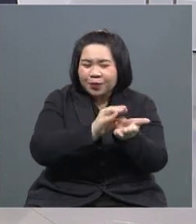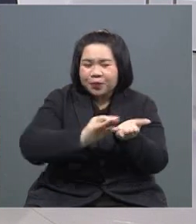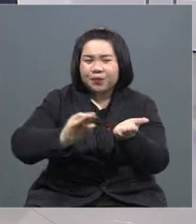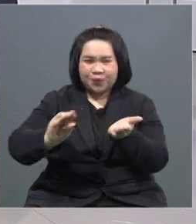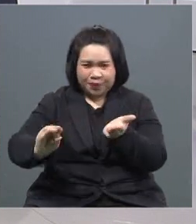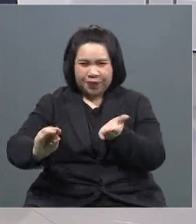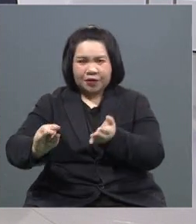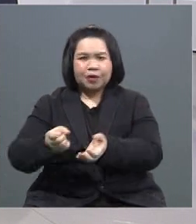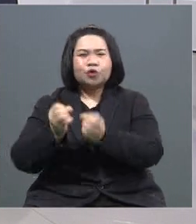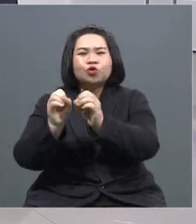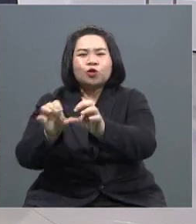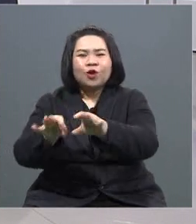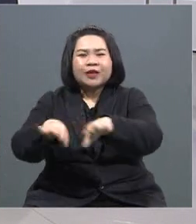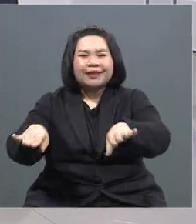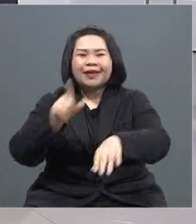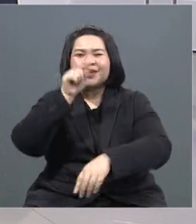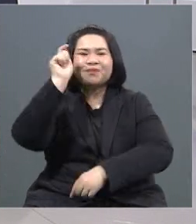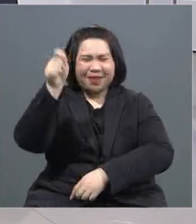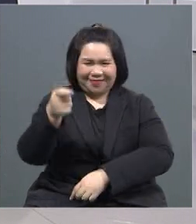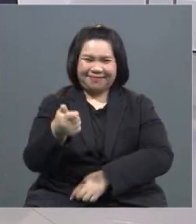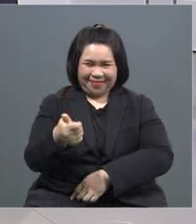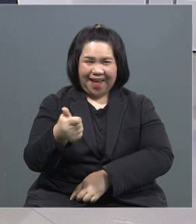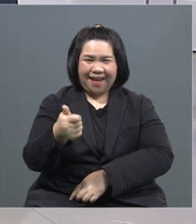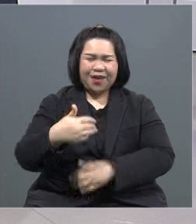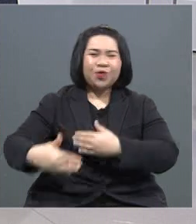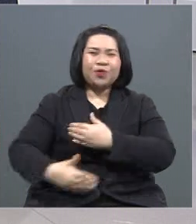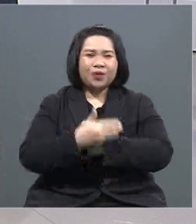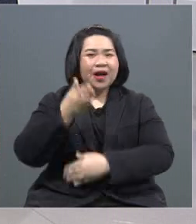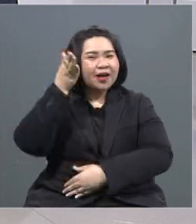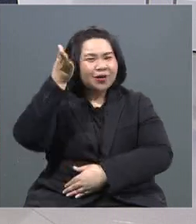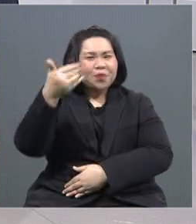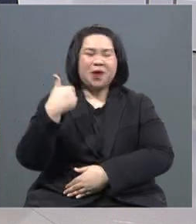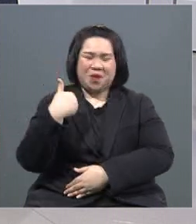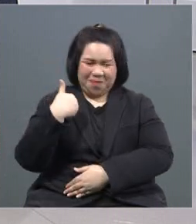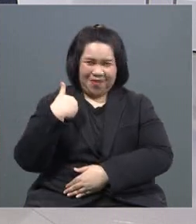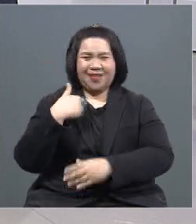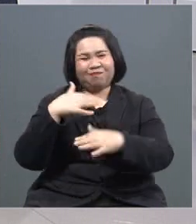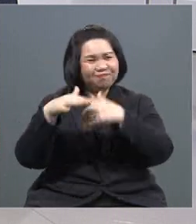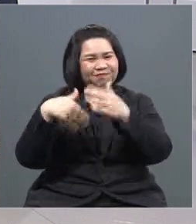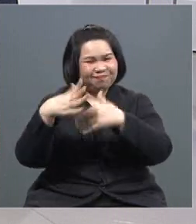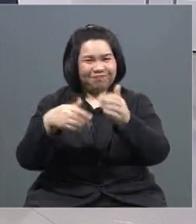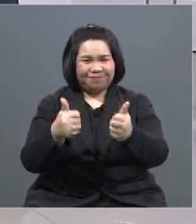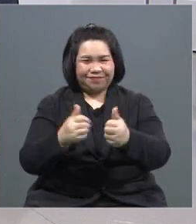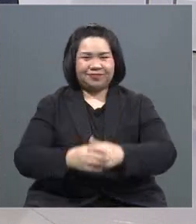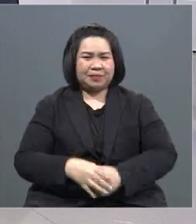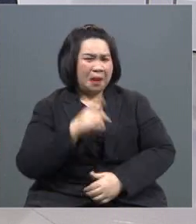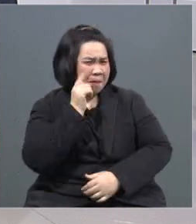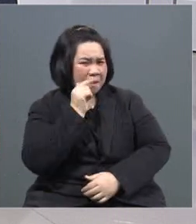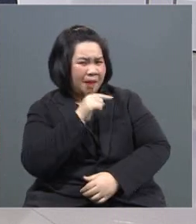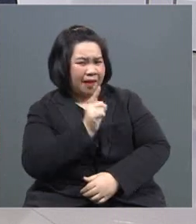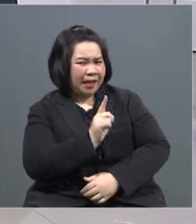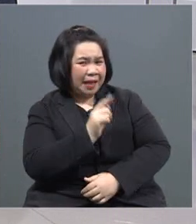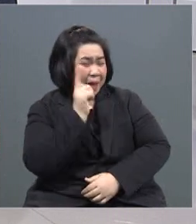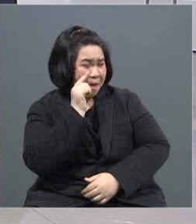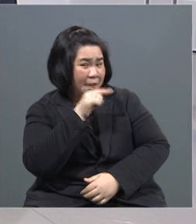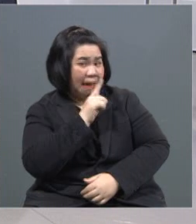กีฬาแบดมินตันของไทยเรานะคะให้มีโอกาสก้าวไปข้างหน้าอีกเยอะๆค่ะ แม่ แล้วก็ความ